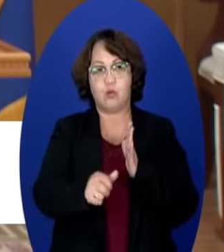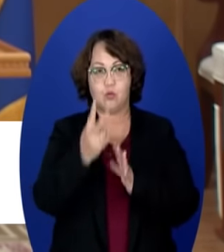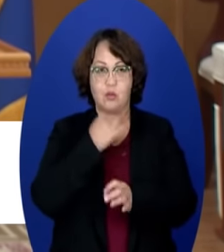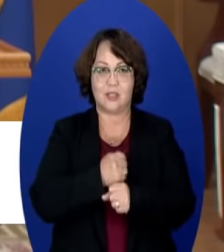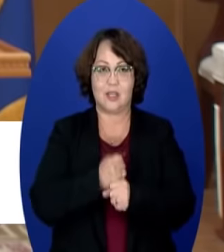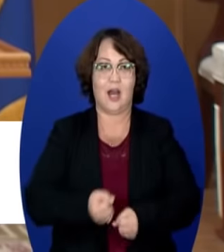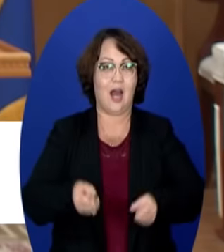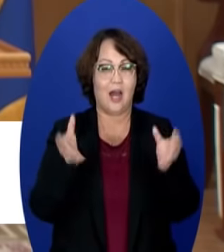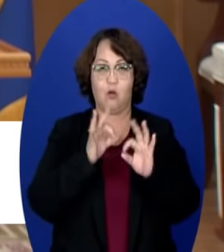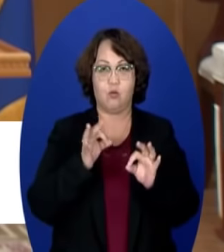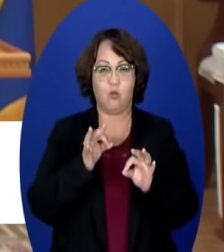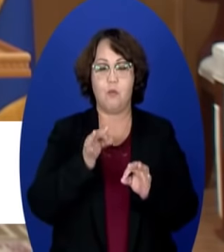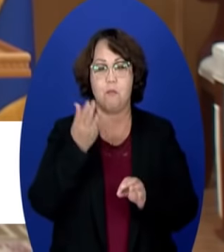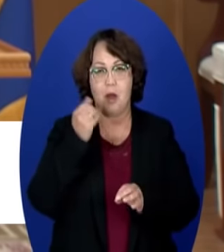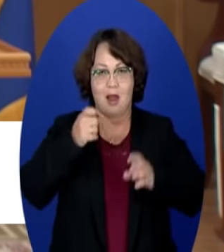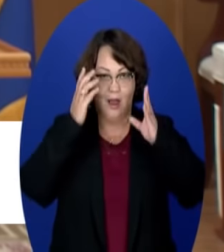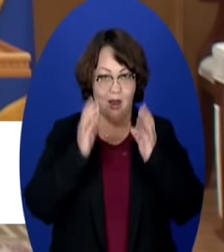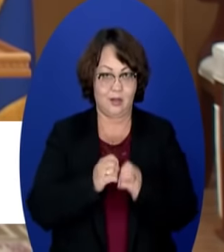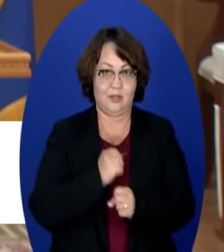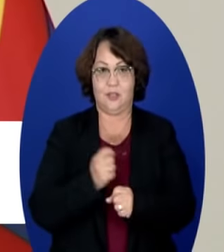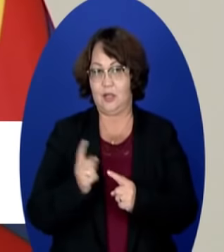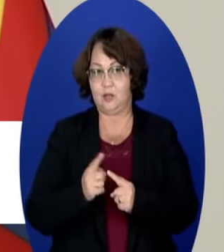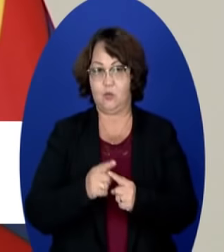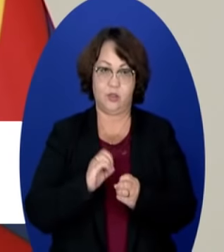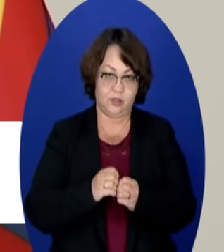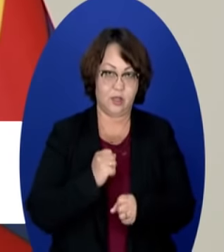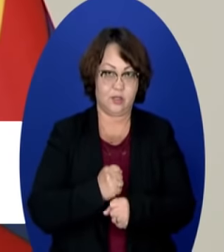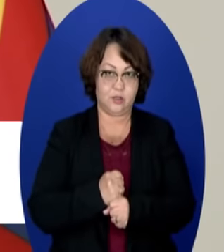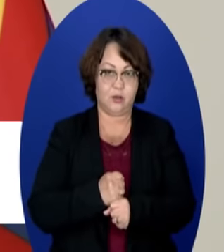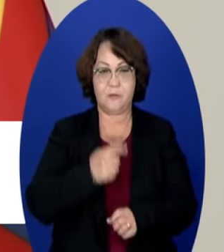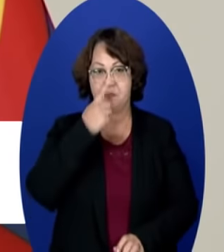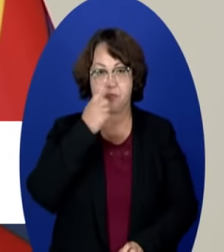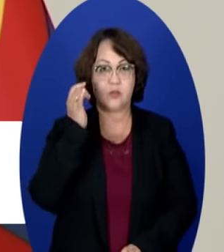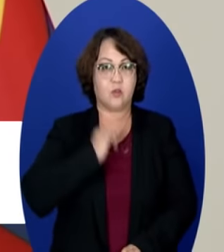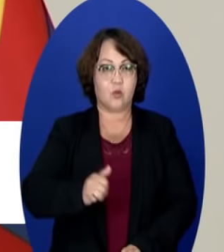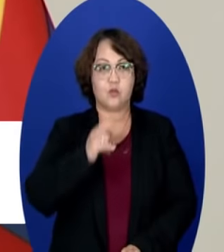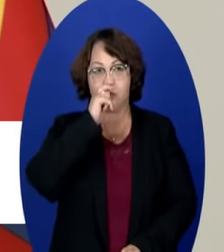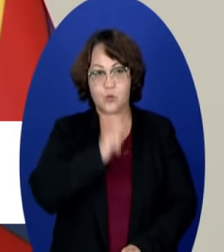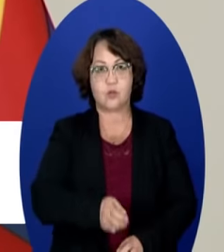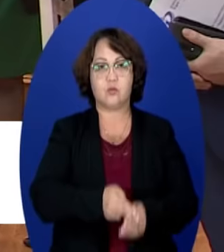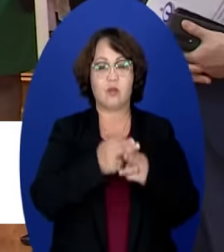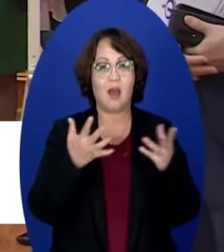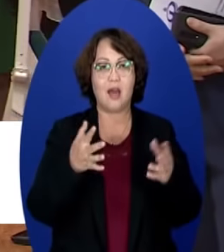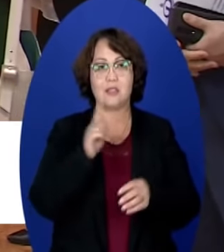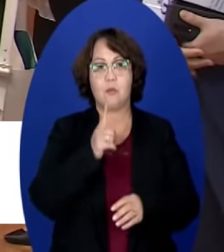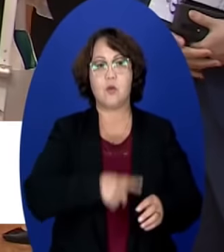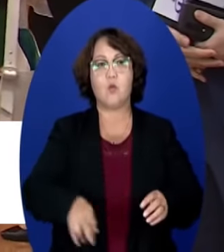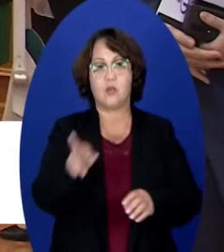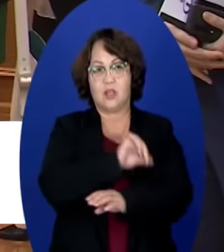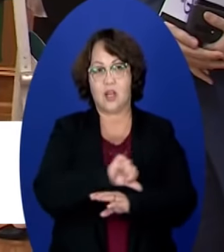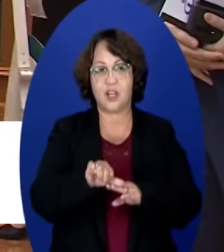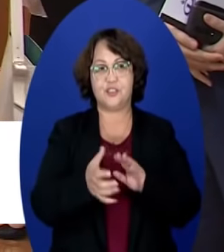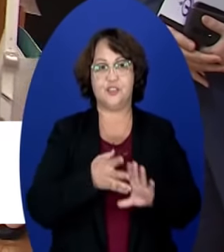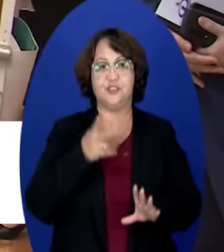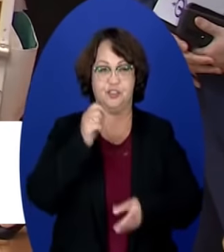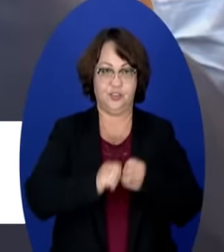явдал гарахгүй байх чиглэлээр нь одоо ажил хийж байна. Бүгд Найрамдах хятад ард улсын боцолтгүй тусламжаар замын үд бомбтын шинжилэл